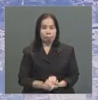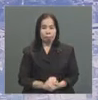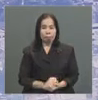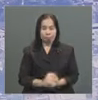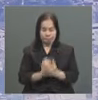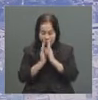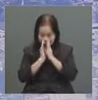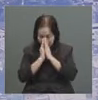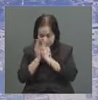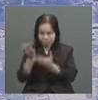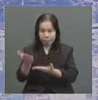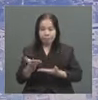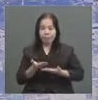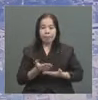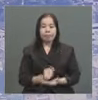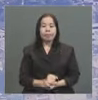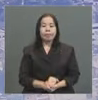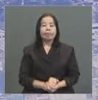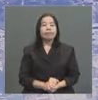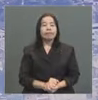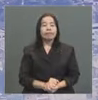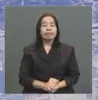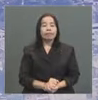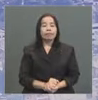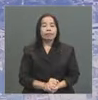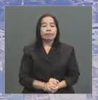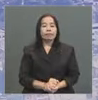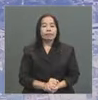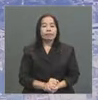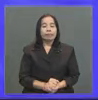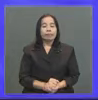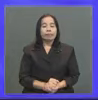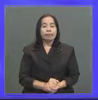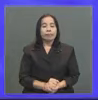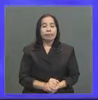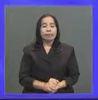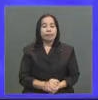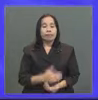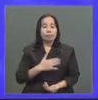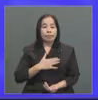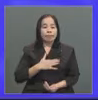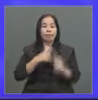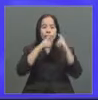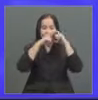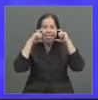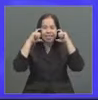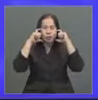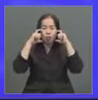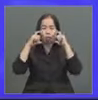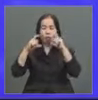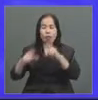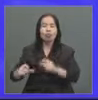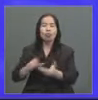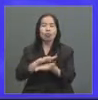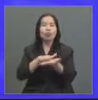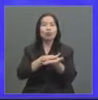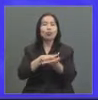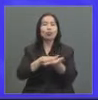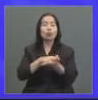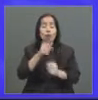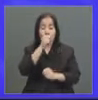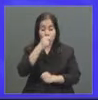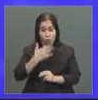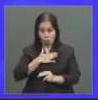ครับขอบคุณครับขออนุญาตเหมือนคุณหมอเลยนะครับขออนุญาตถอด ครับผม ทุกครับ ครับ ก็น